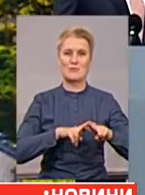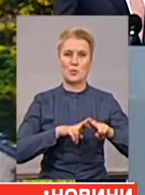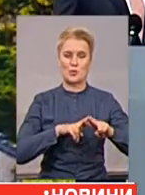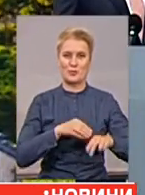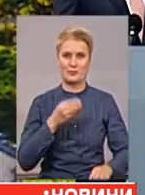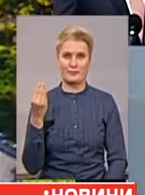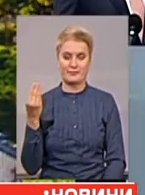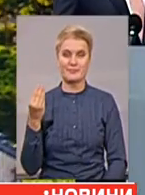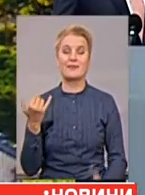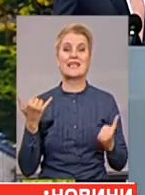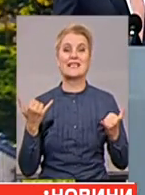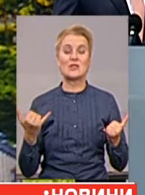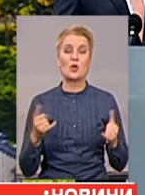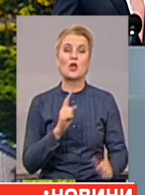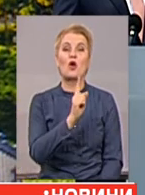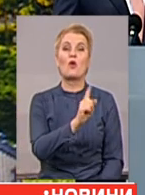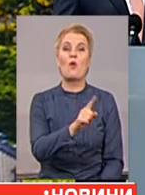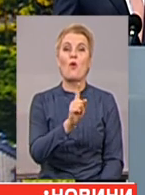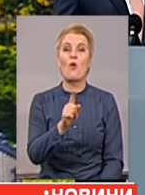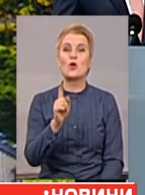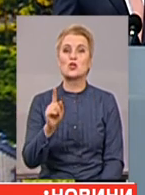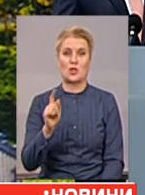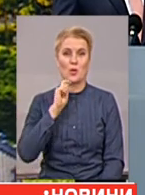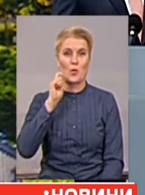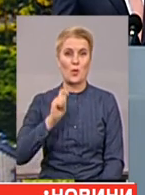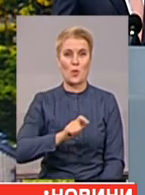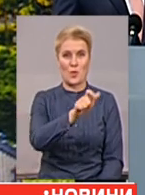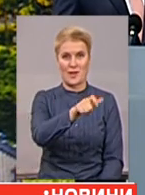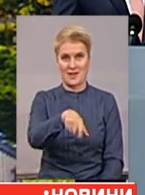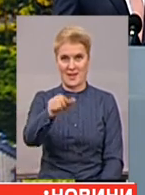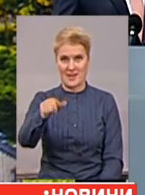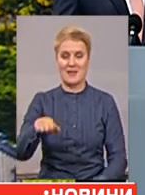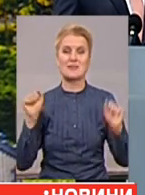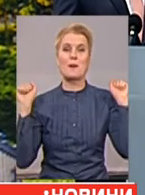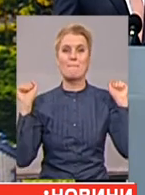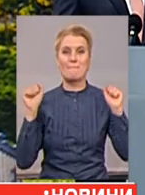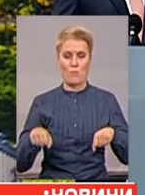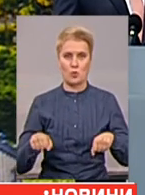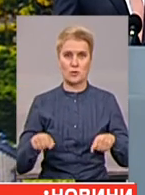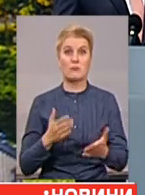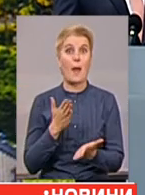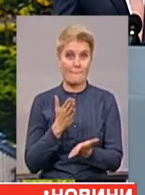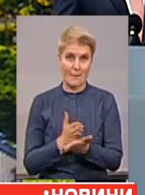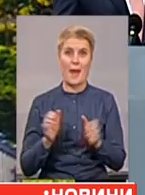І сьогодні кожен українець може і має